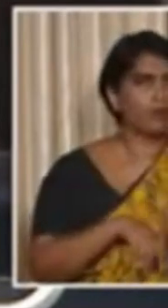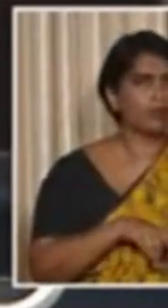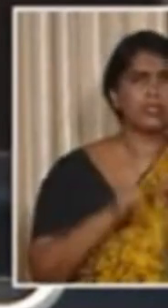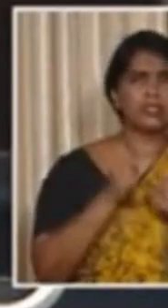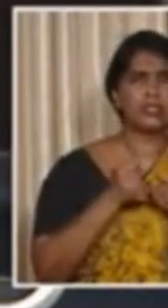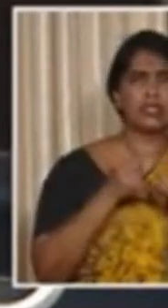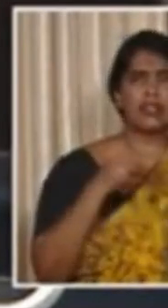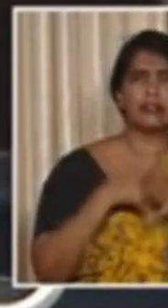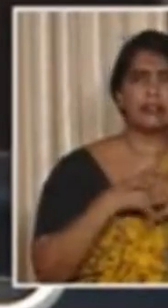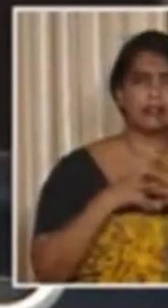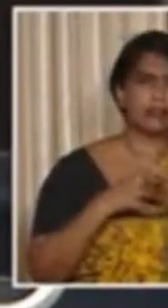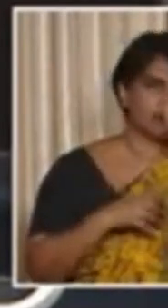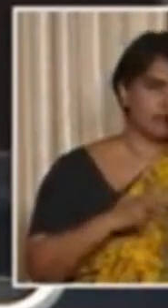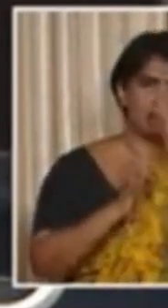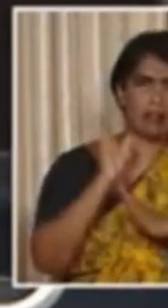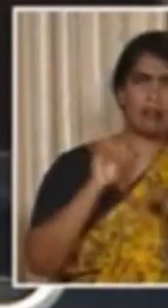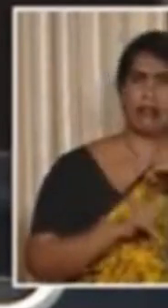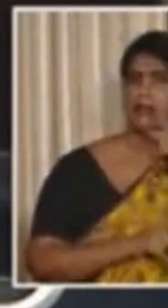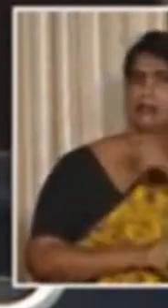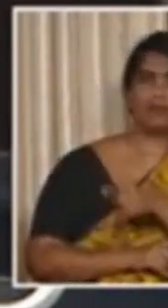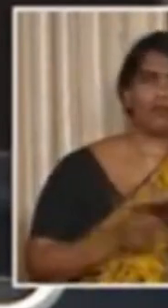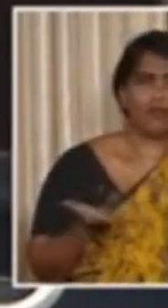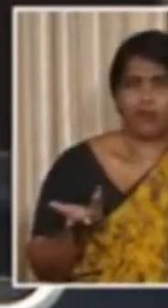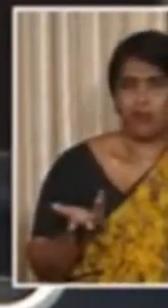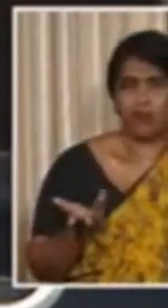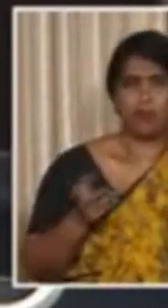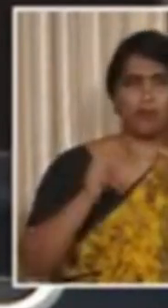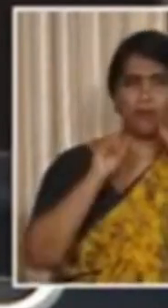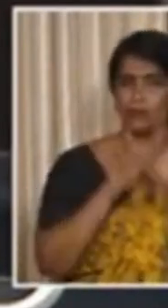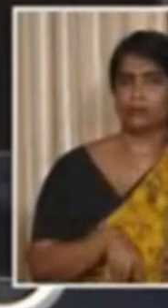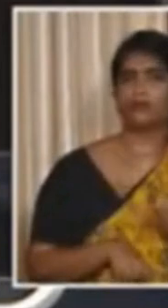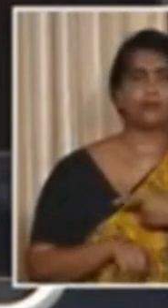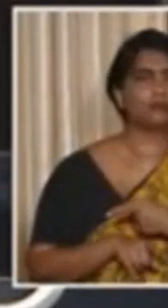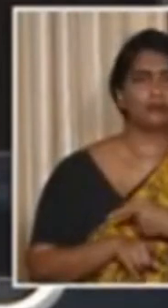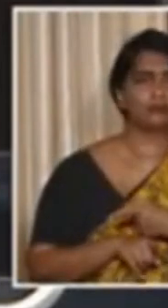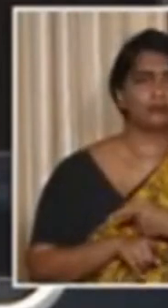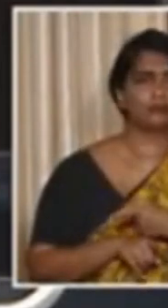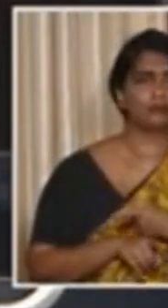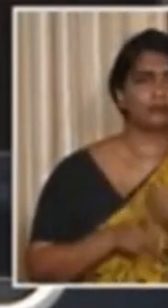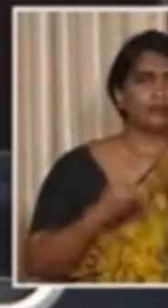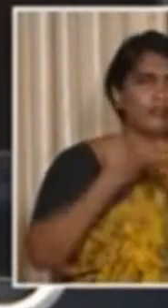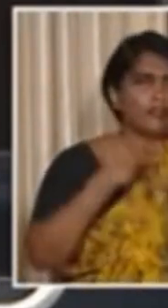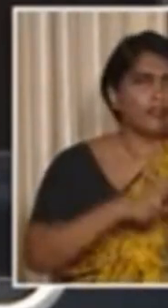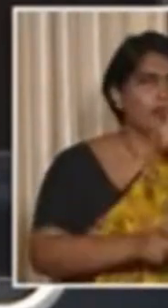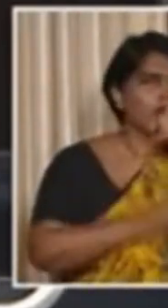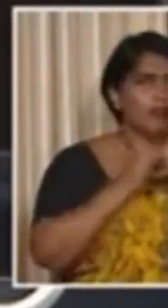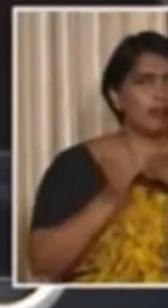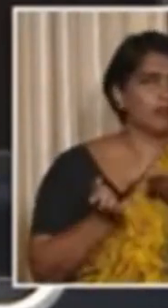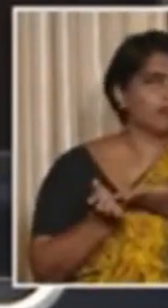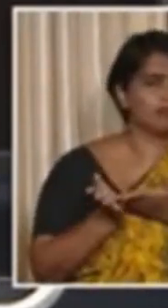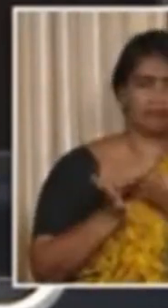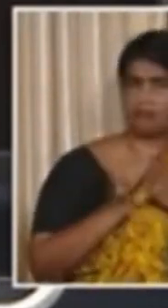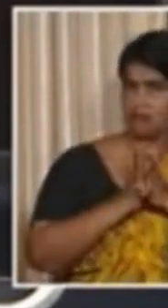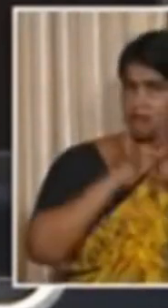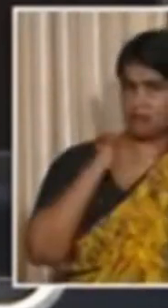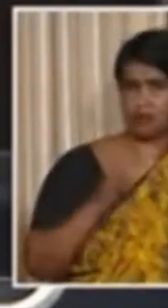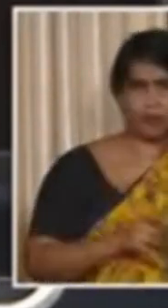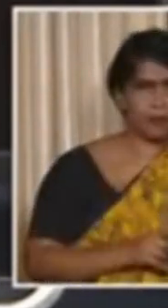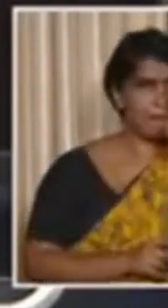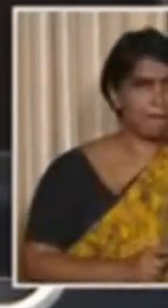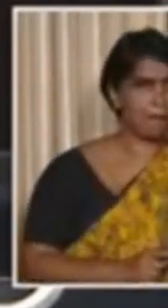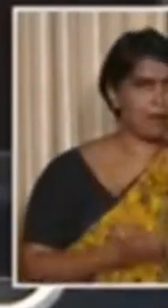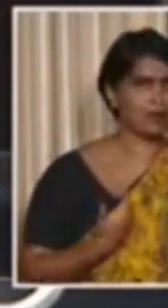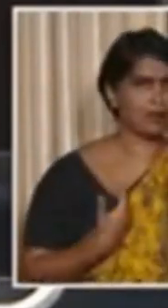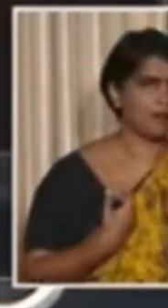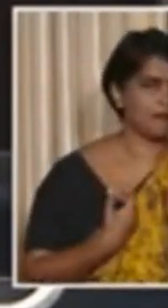அடிப்படையிலே எங்களுடைய நியாயமான கருத்தை அவர்கள் கோருகின்ற போது அவர்களை அவர் எதிர்க்கின்ற ஒரு நிலை